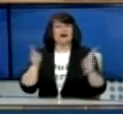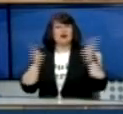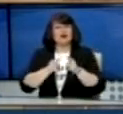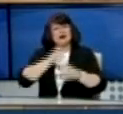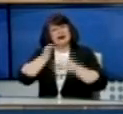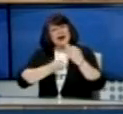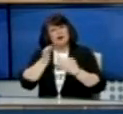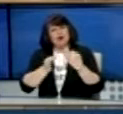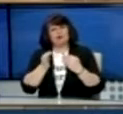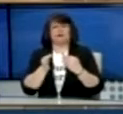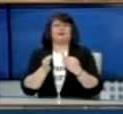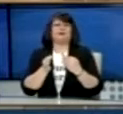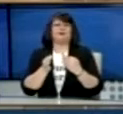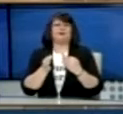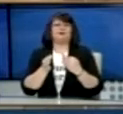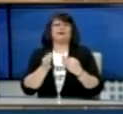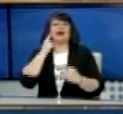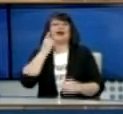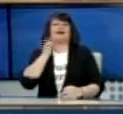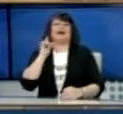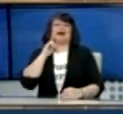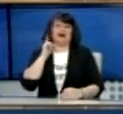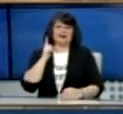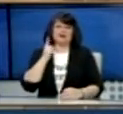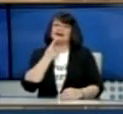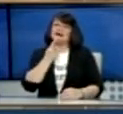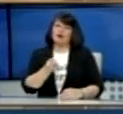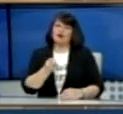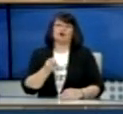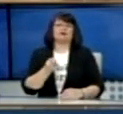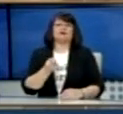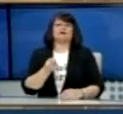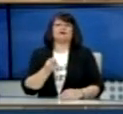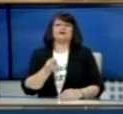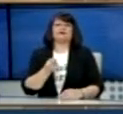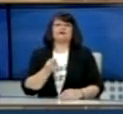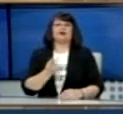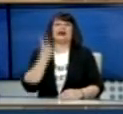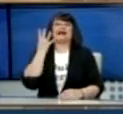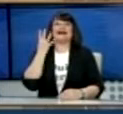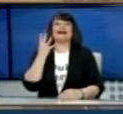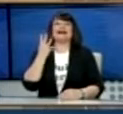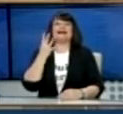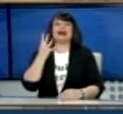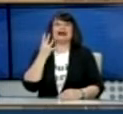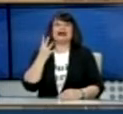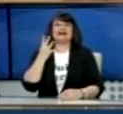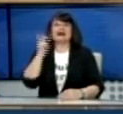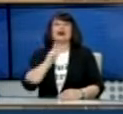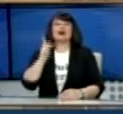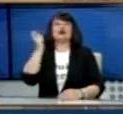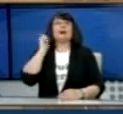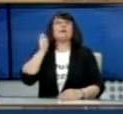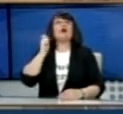χρόνια, ώστε να αποφεύγεται αυτή η αύξηση που βλέπουμε και το τελευταίο χρονικό διάστημα. Παρατηρούμε